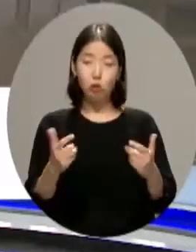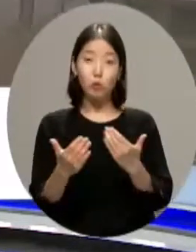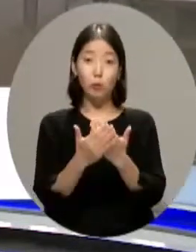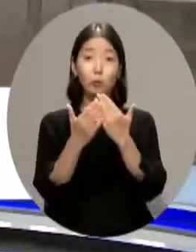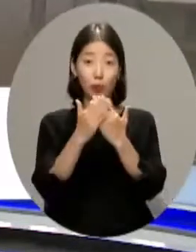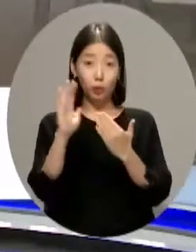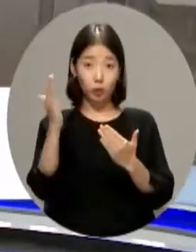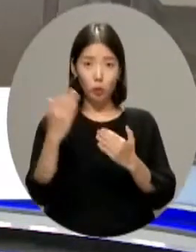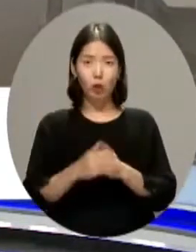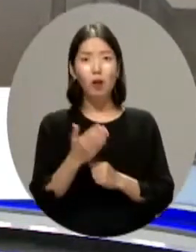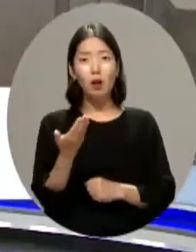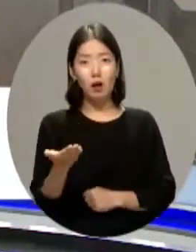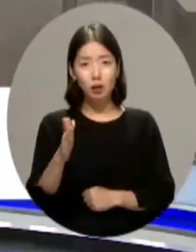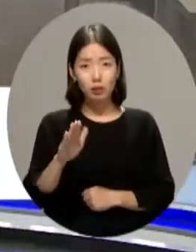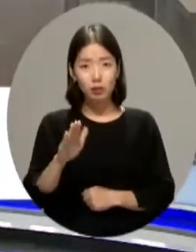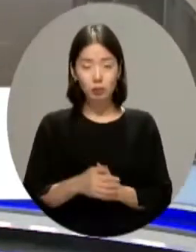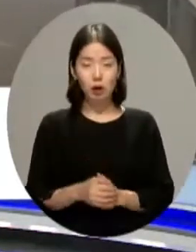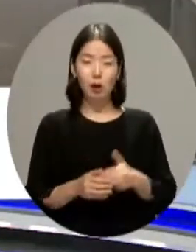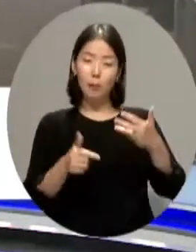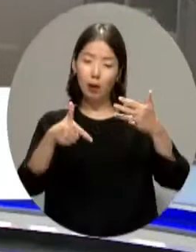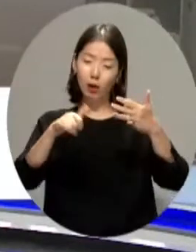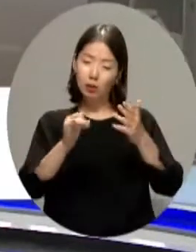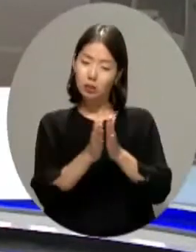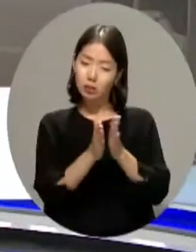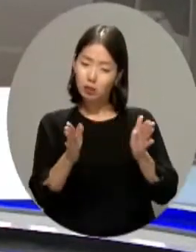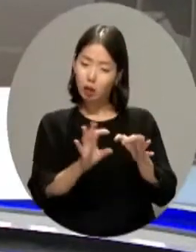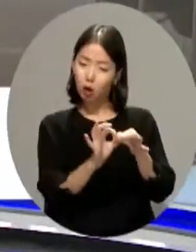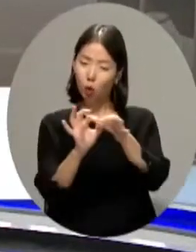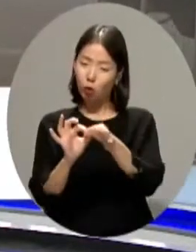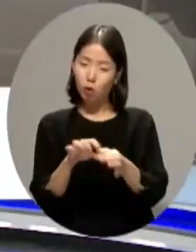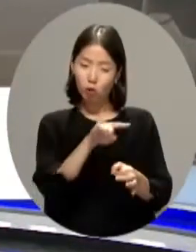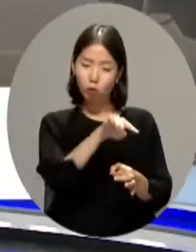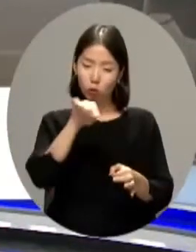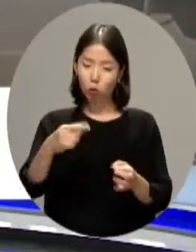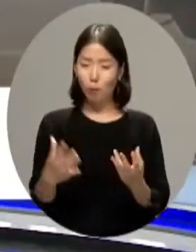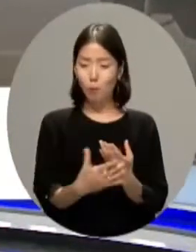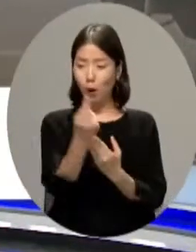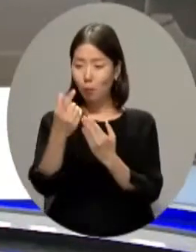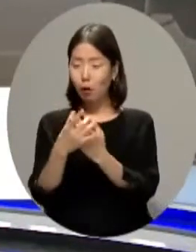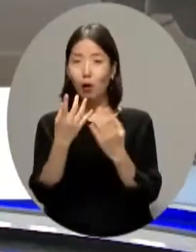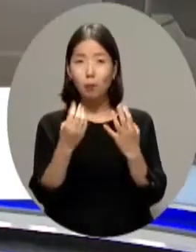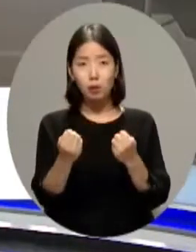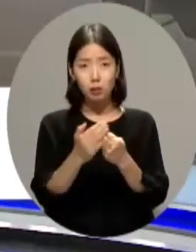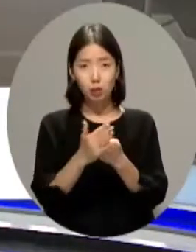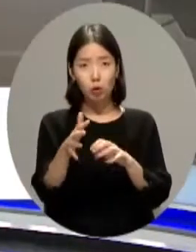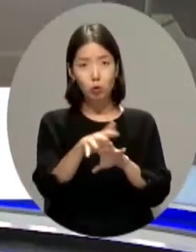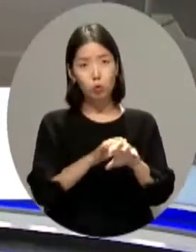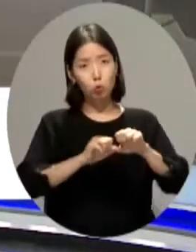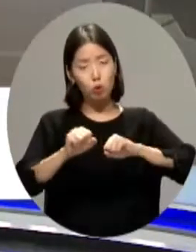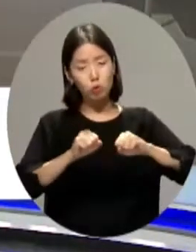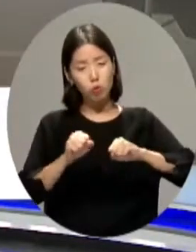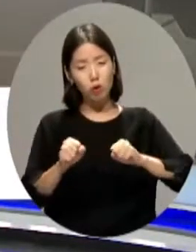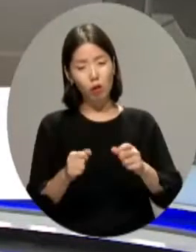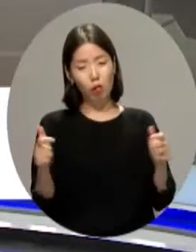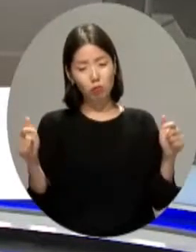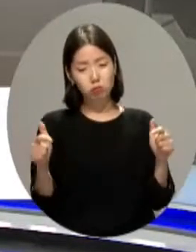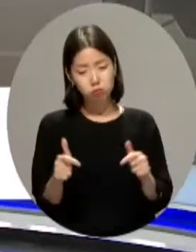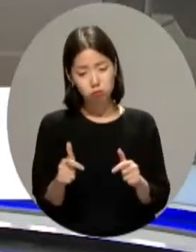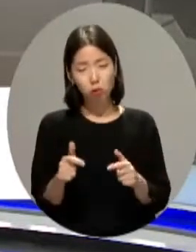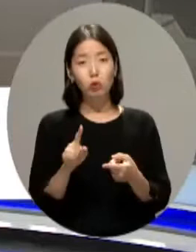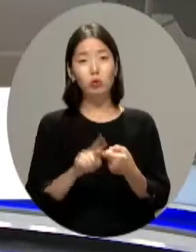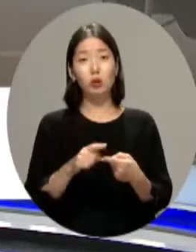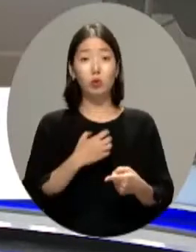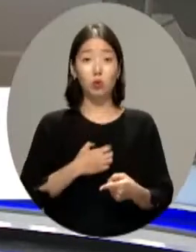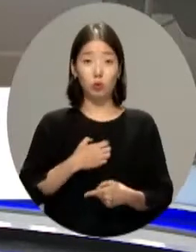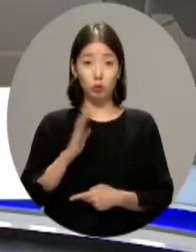활발한데요. 하지만 민선 8기 들어 관련 부서 통폐합이 추진되고 있어 조직과 활동이 위축되는 게 아니냐는